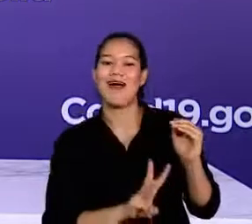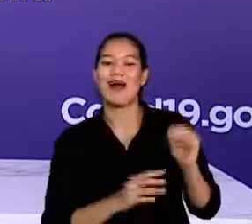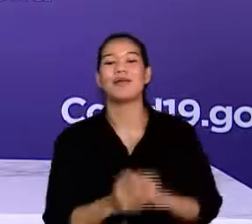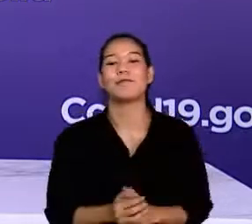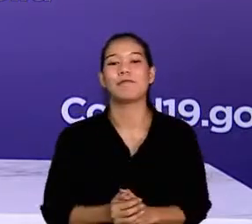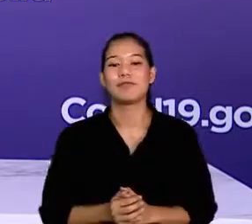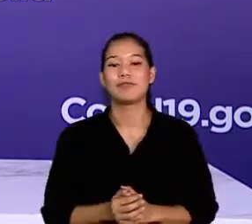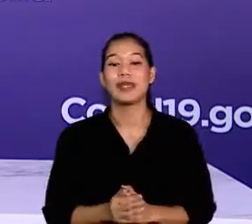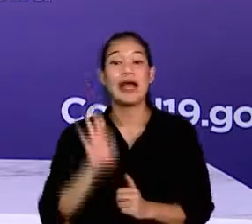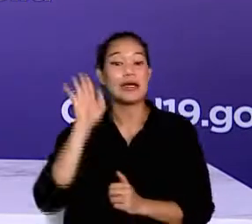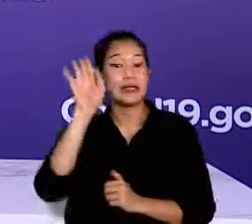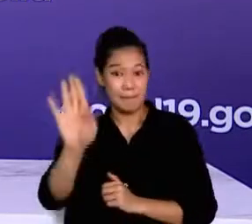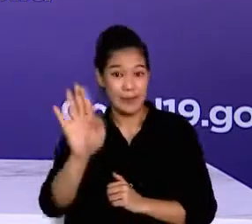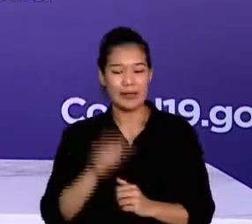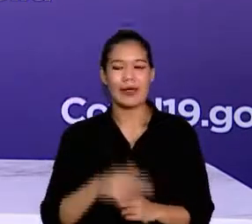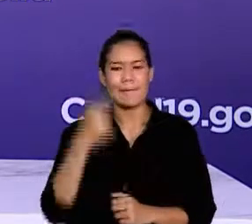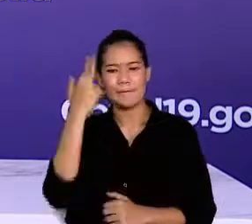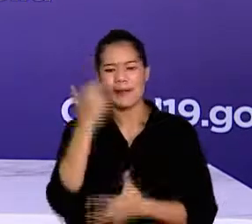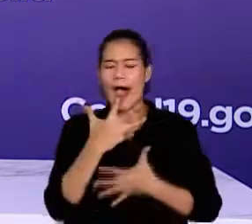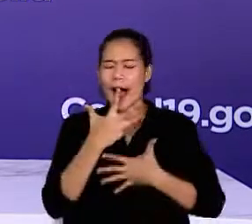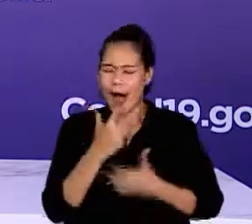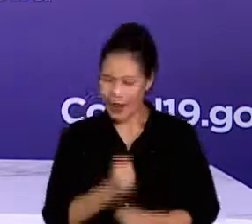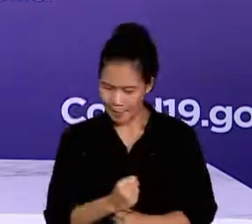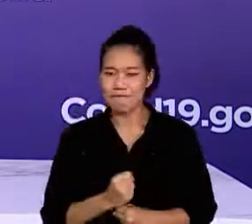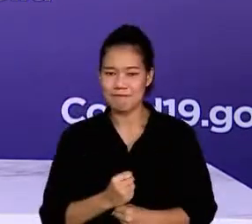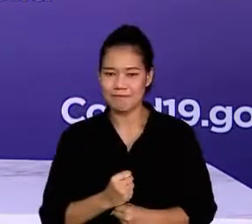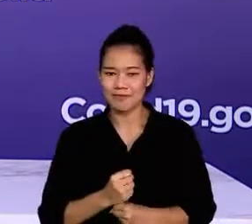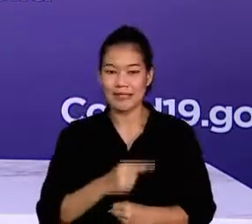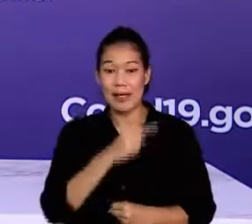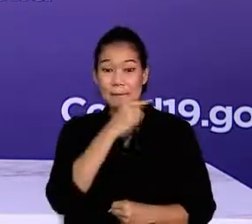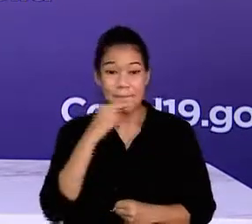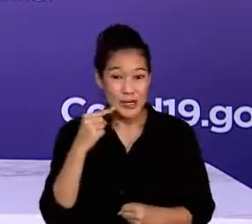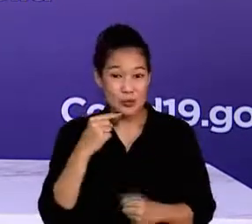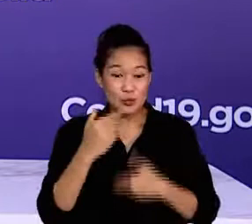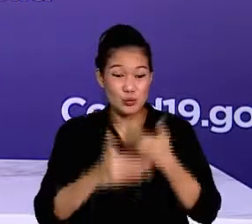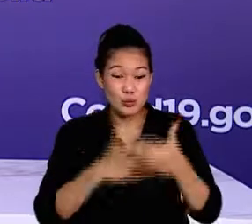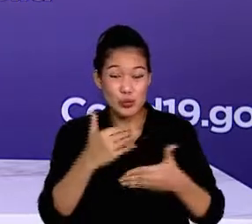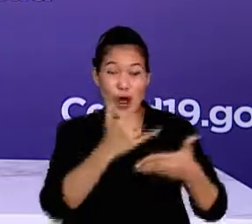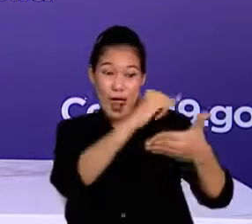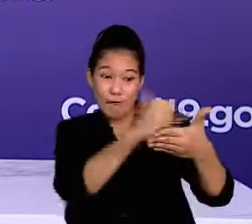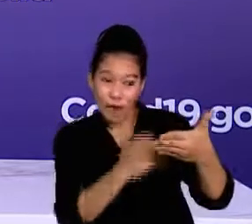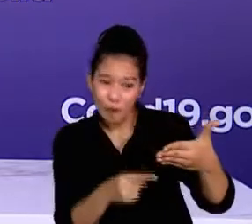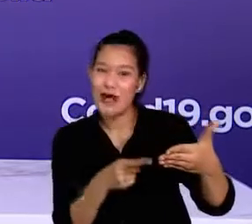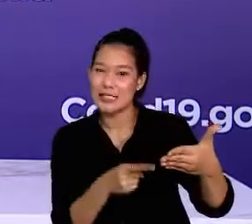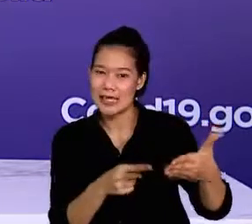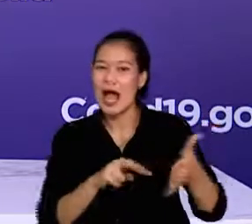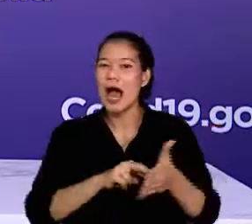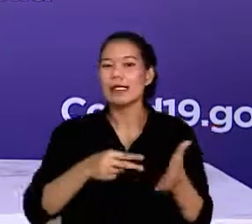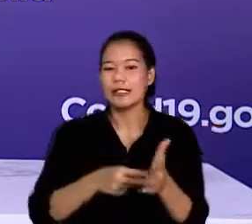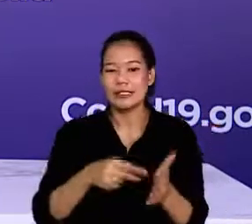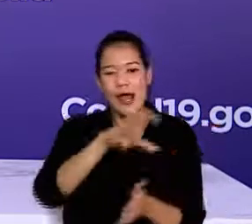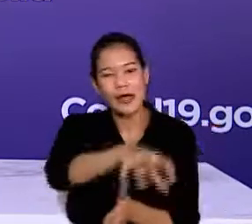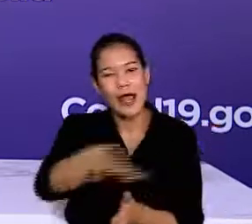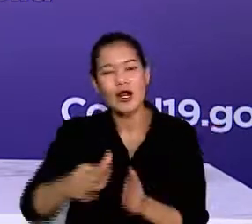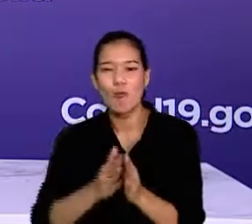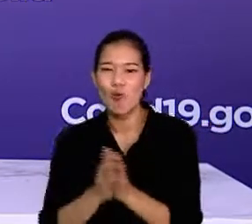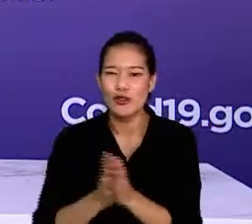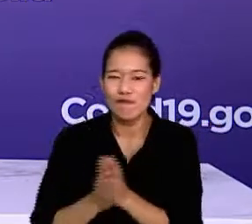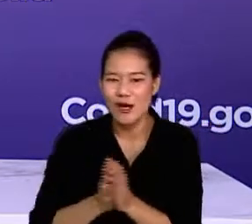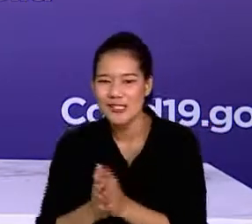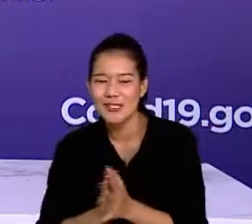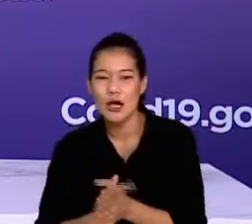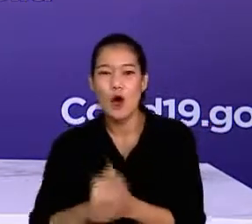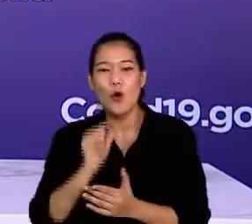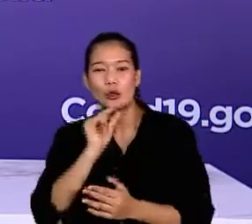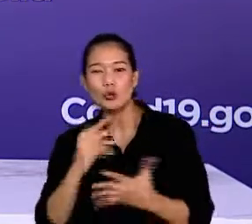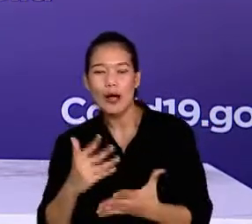kedepannya pemerintah berharap hasil evaluasi mingguan ini dapat meningkatkan motivasi di setiap daerah untuk terus